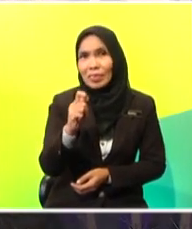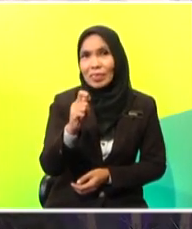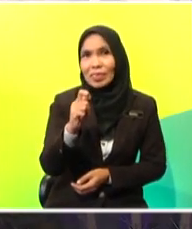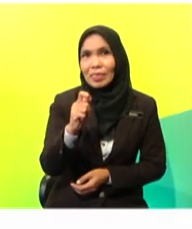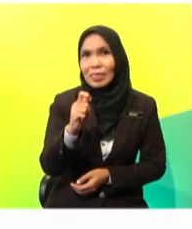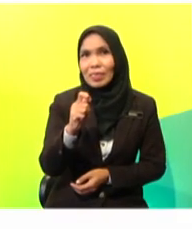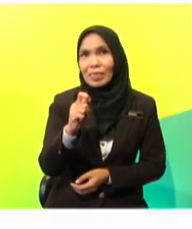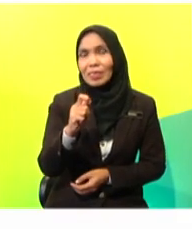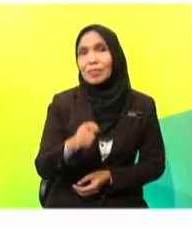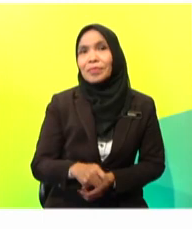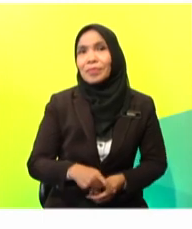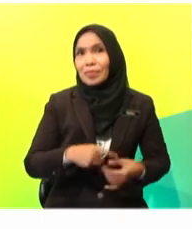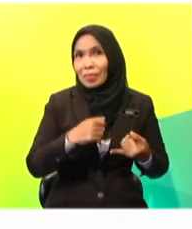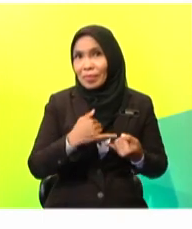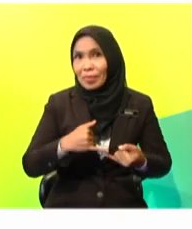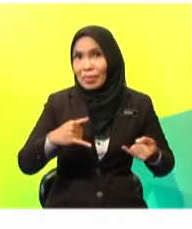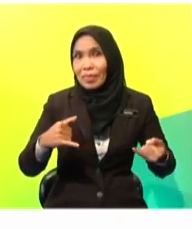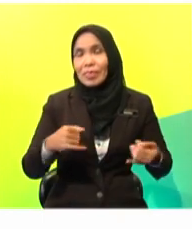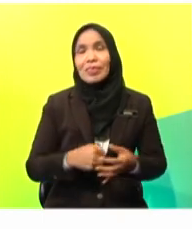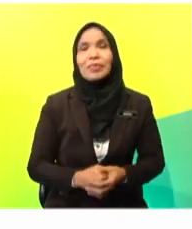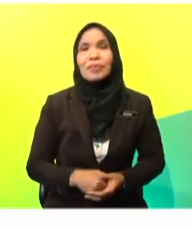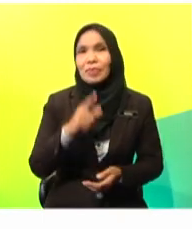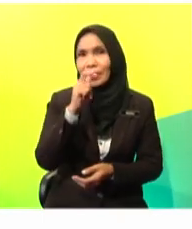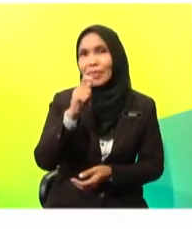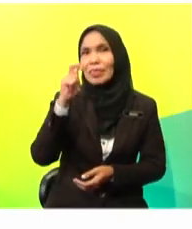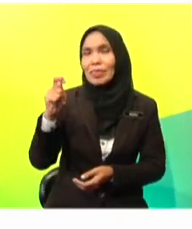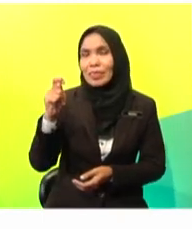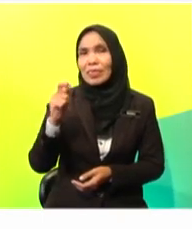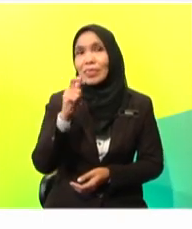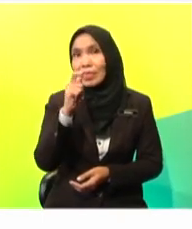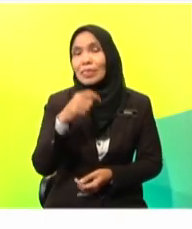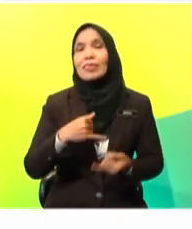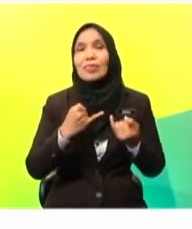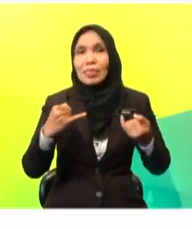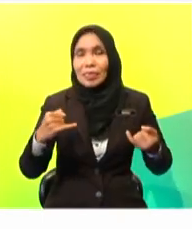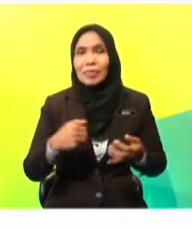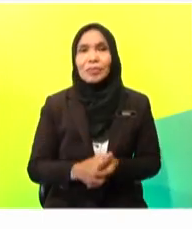ttt6 Cici Cici tali